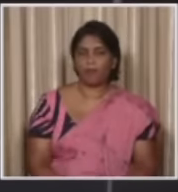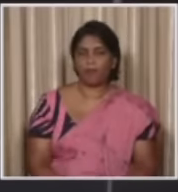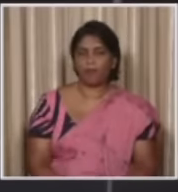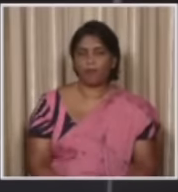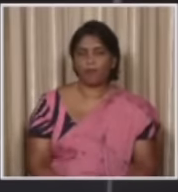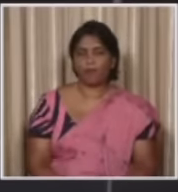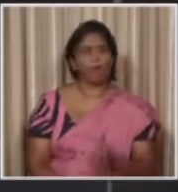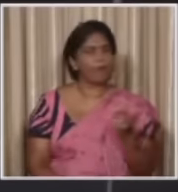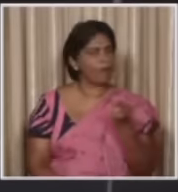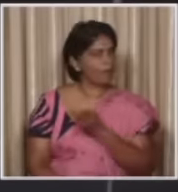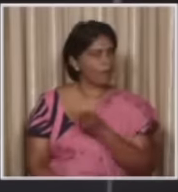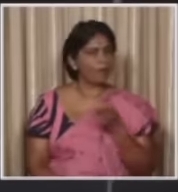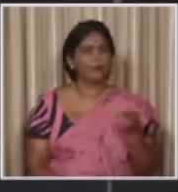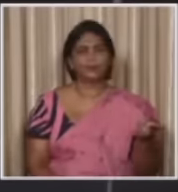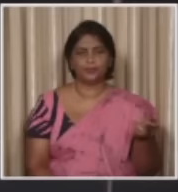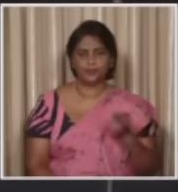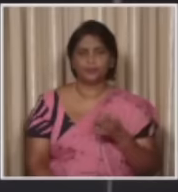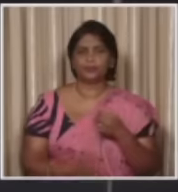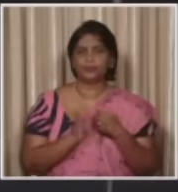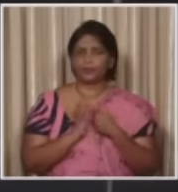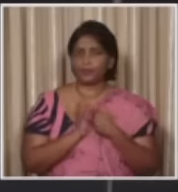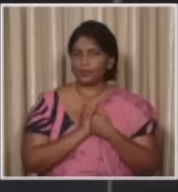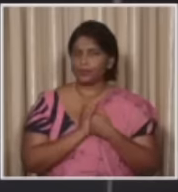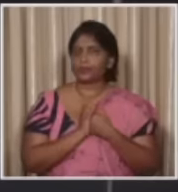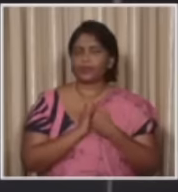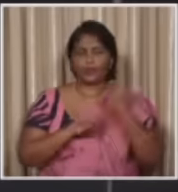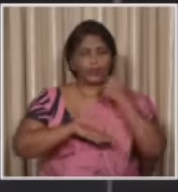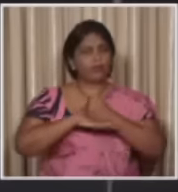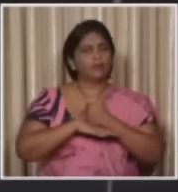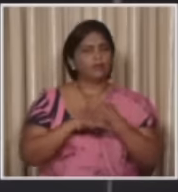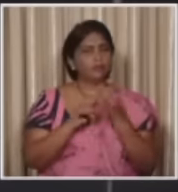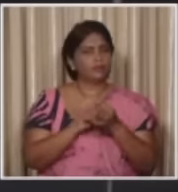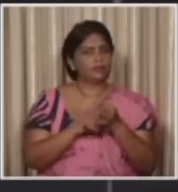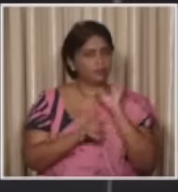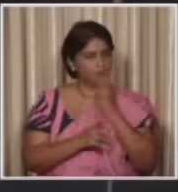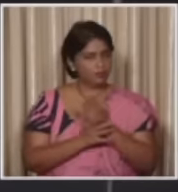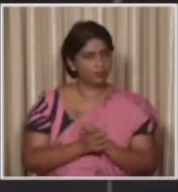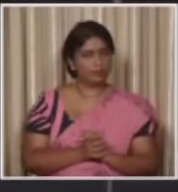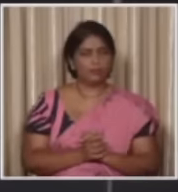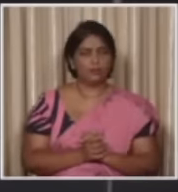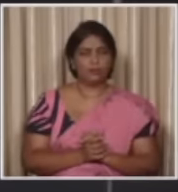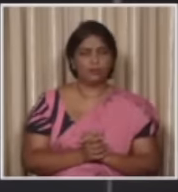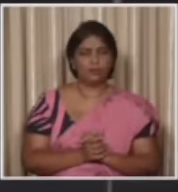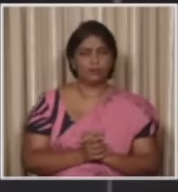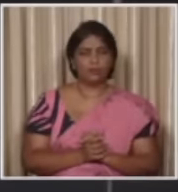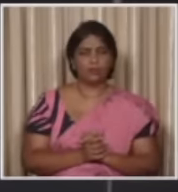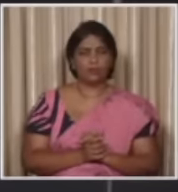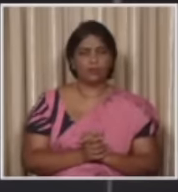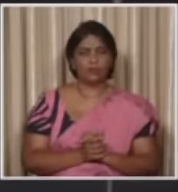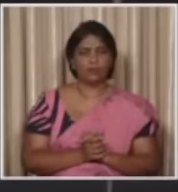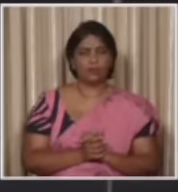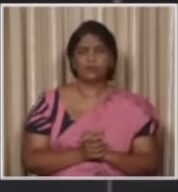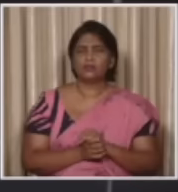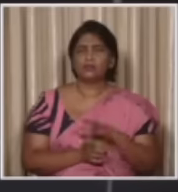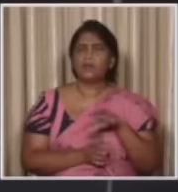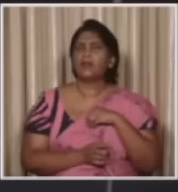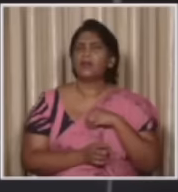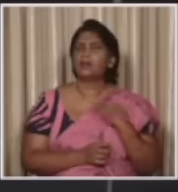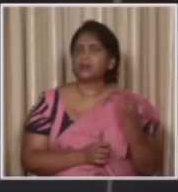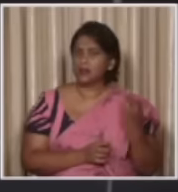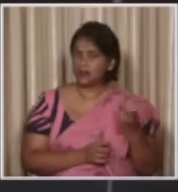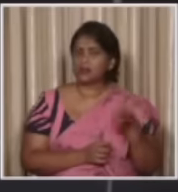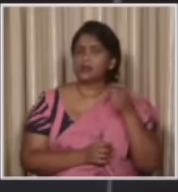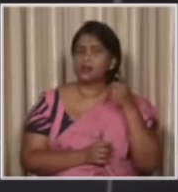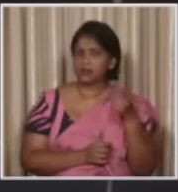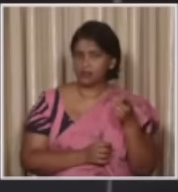ඉතින් මේ දෙකම ගරු කතා ගරු මුලසුන් සභාපතිතුමනි දැන් මේක රිලෙවන්ට් නැහනේ